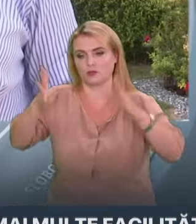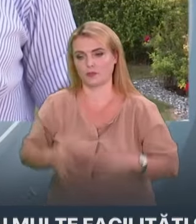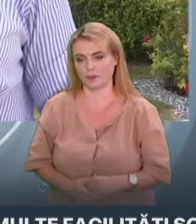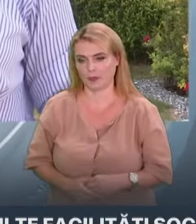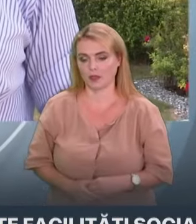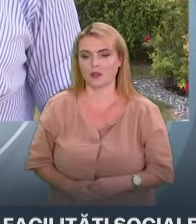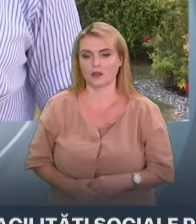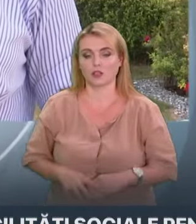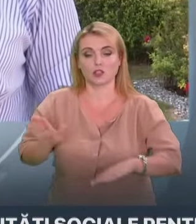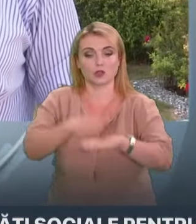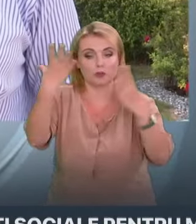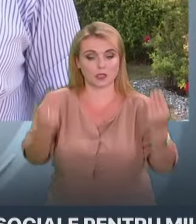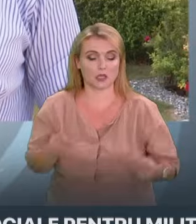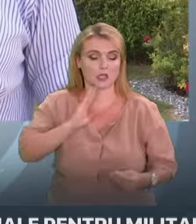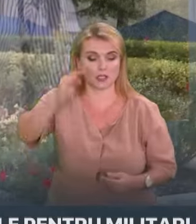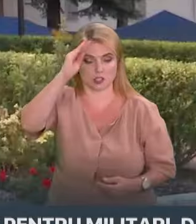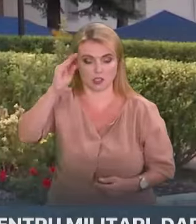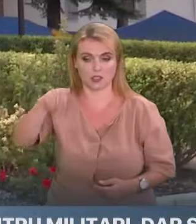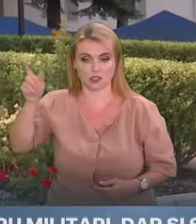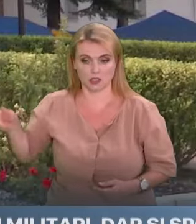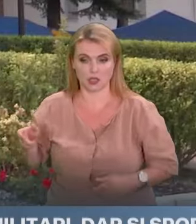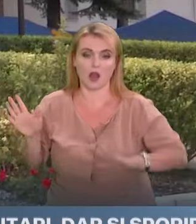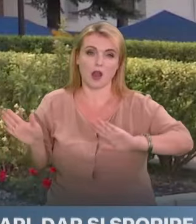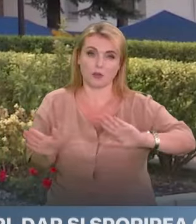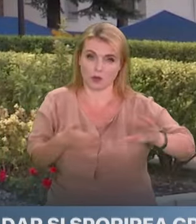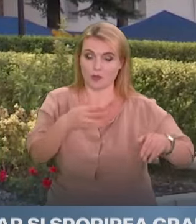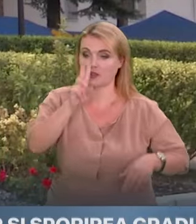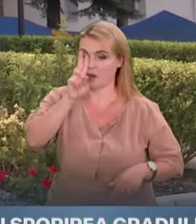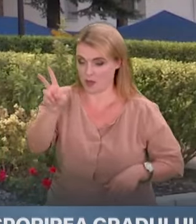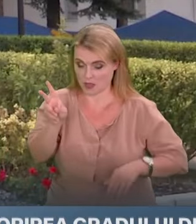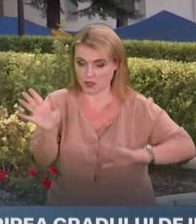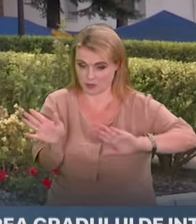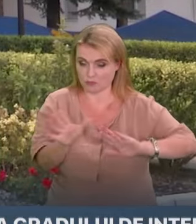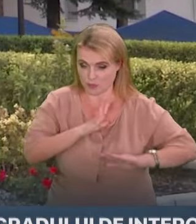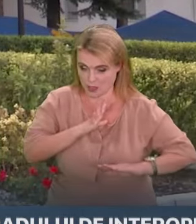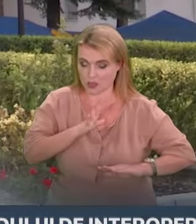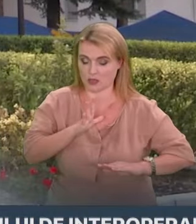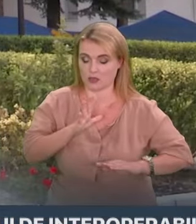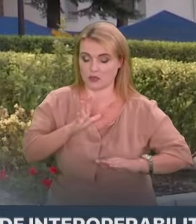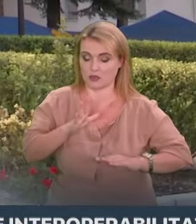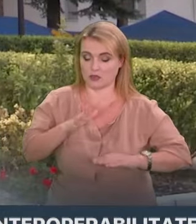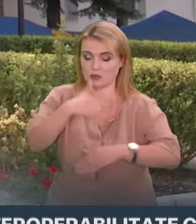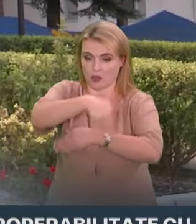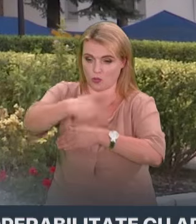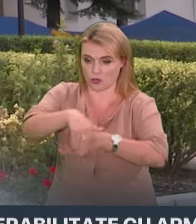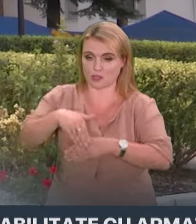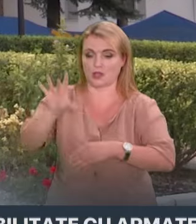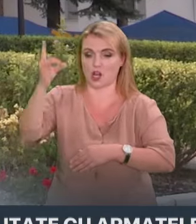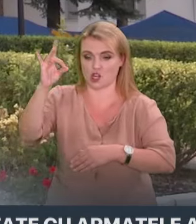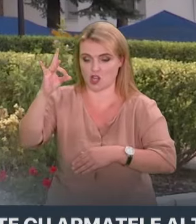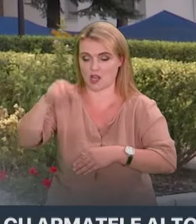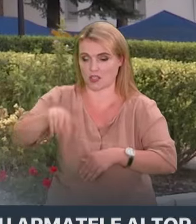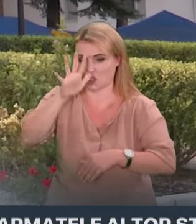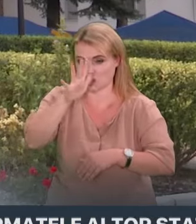Bună ziua, Leanca, bun găsit, doamnelor și domnilor! După aproape două luni de la omorul în plină stradă a unui cetățean turc